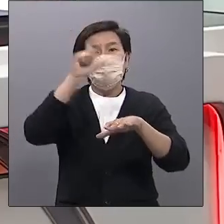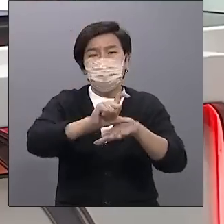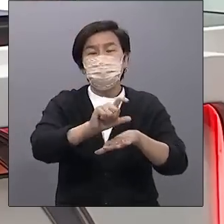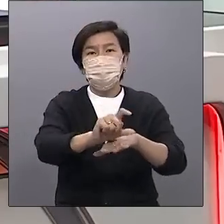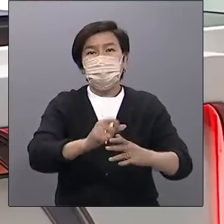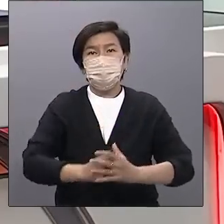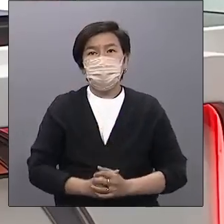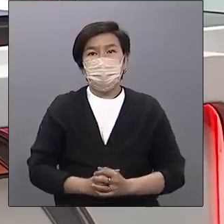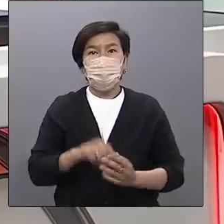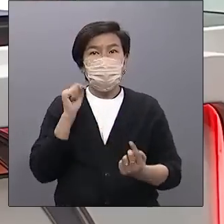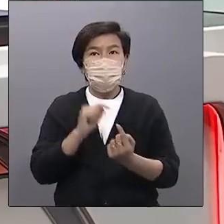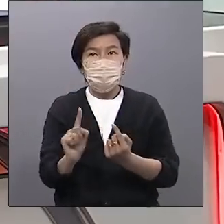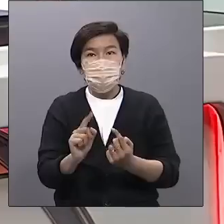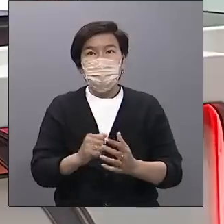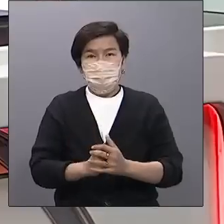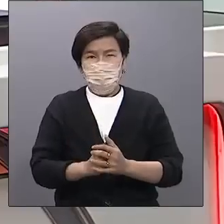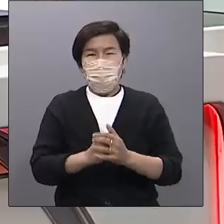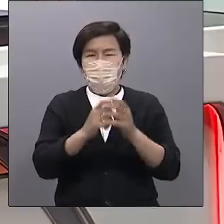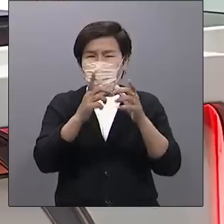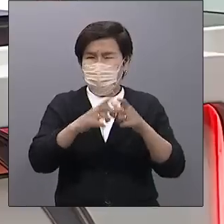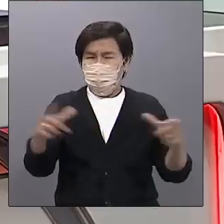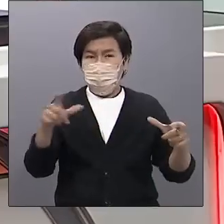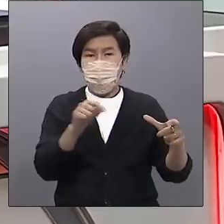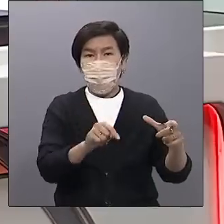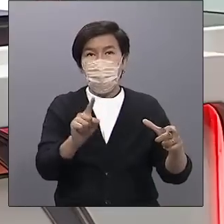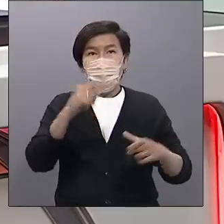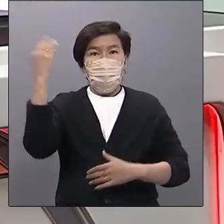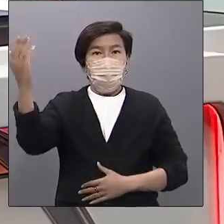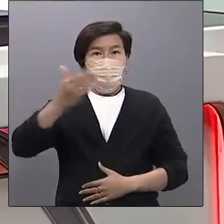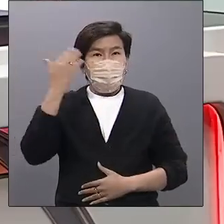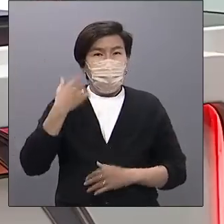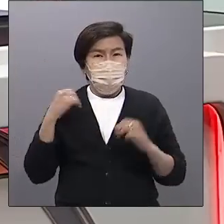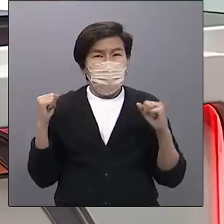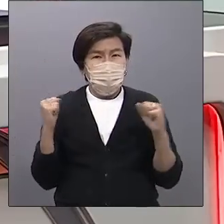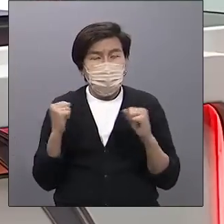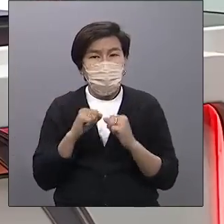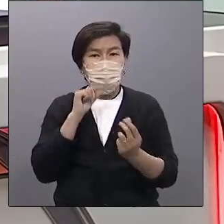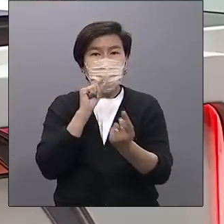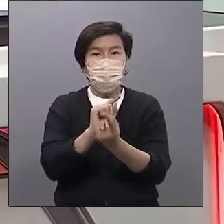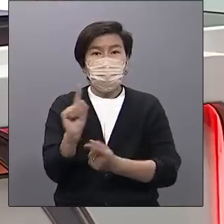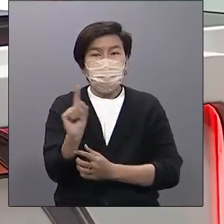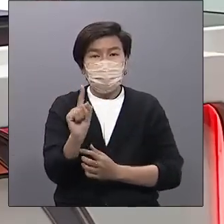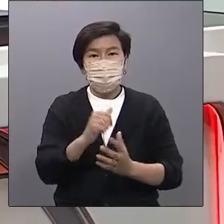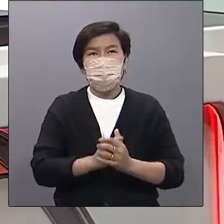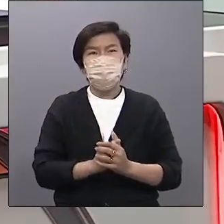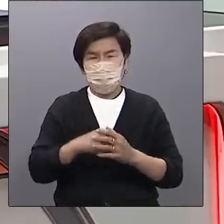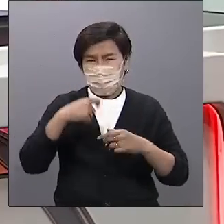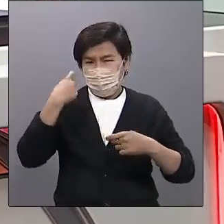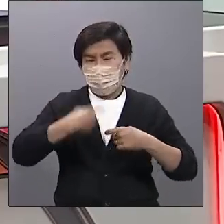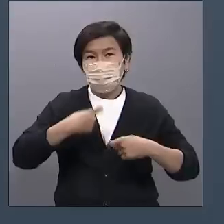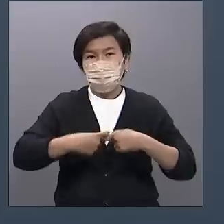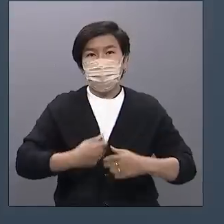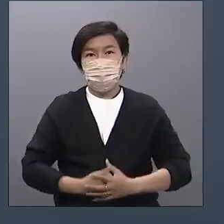ซึ่งความเสียหายกินวงกว้างมากและสภาพอากาศก็หนาวเย็นทำให้ภารกิจในครั้งนี้ไม่ใช่เรื่องง่ายเลย